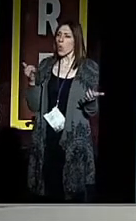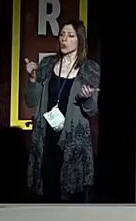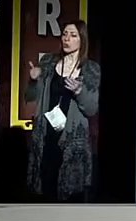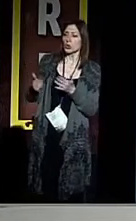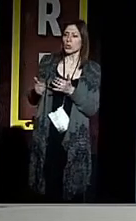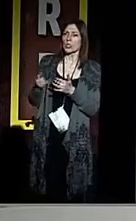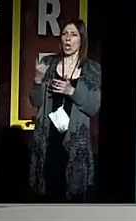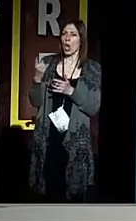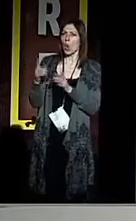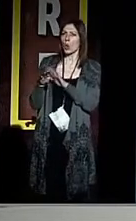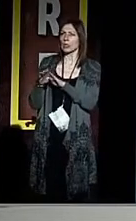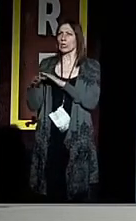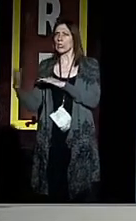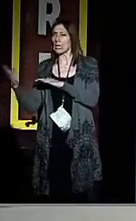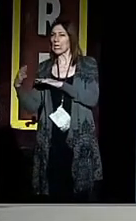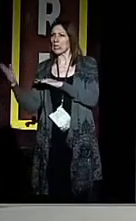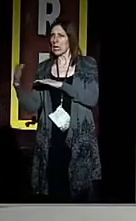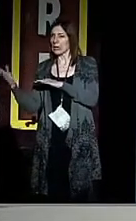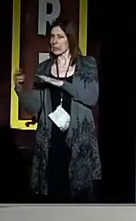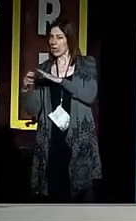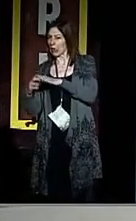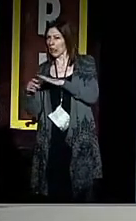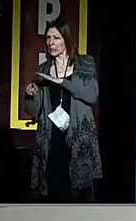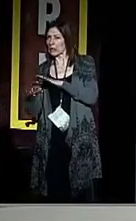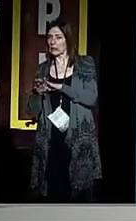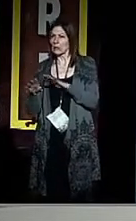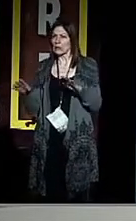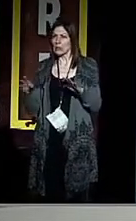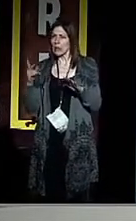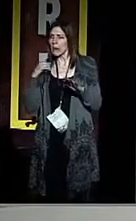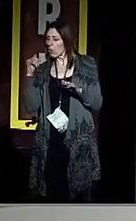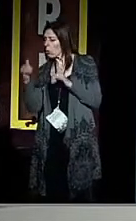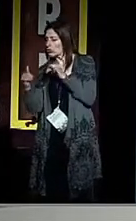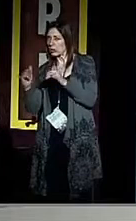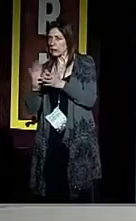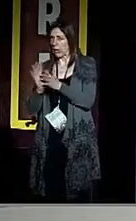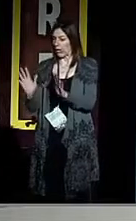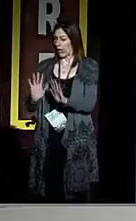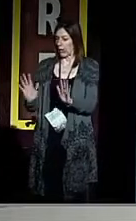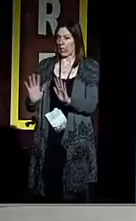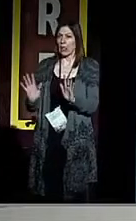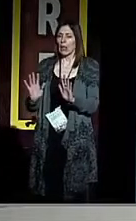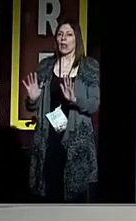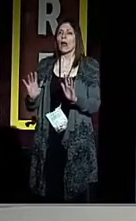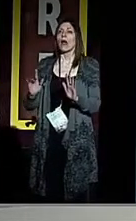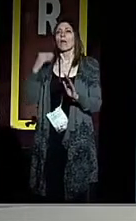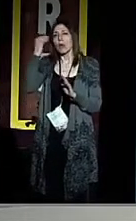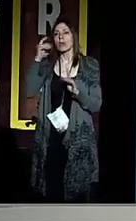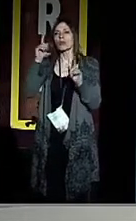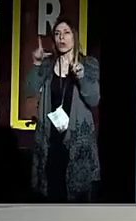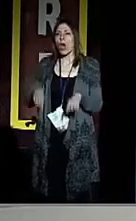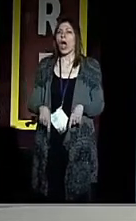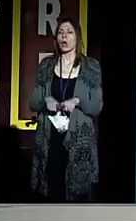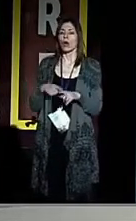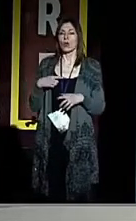un estremista di destra xenofobo in un modo inenarrabile. Ma penso anche all'inquietudine sul